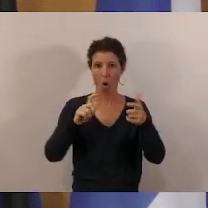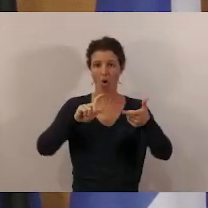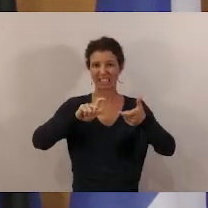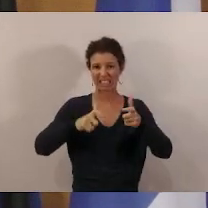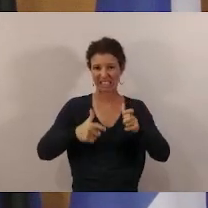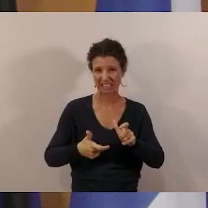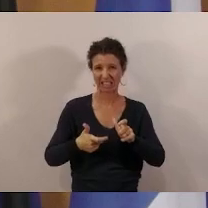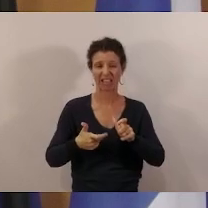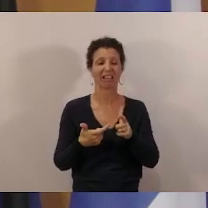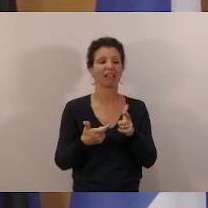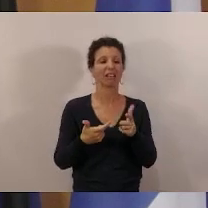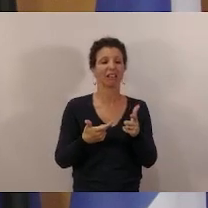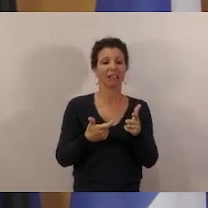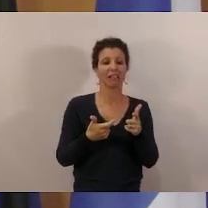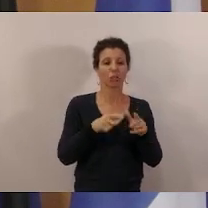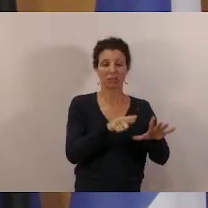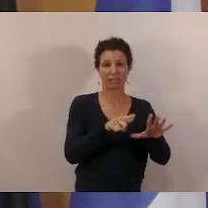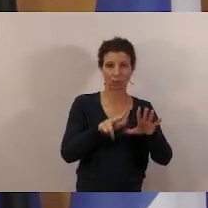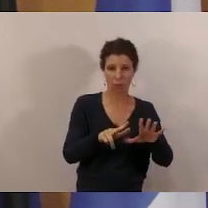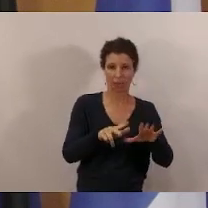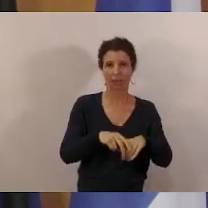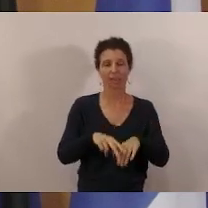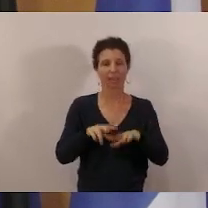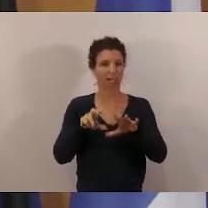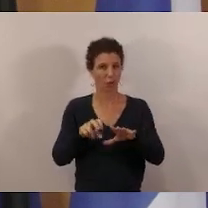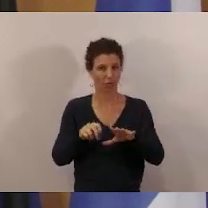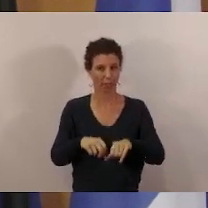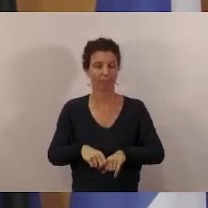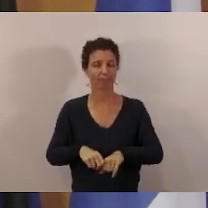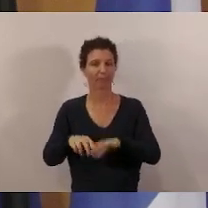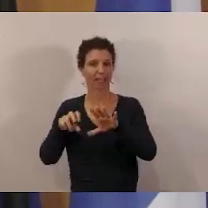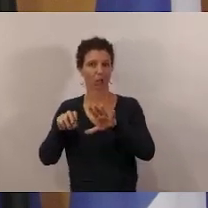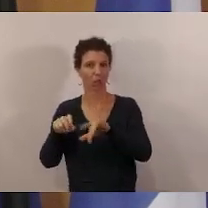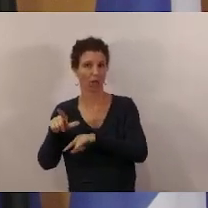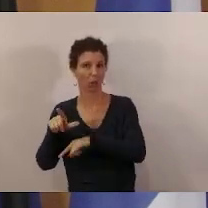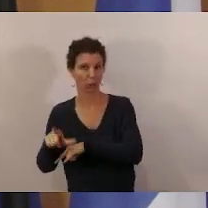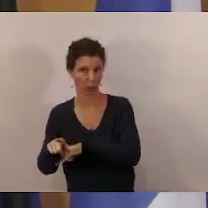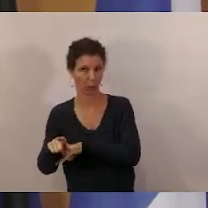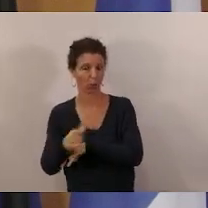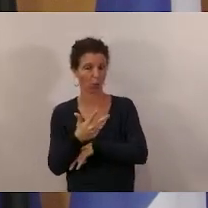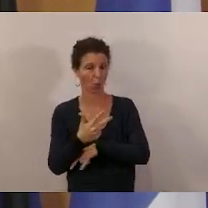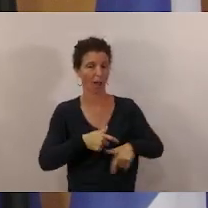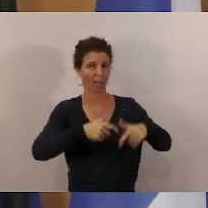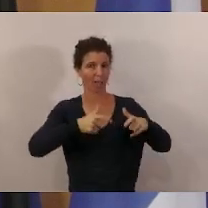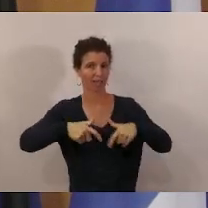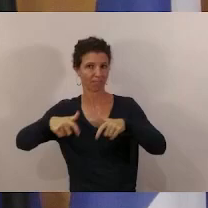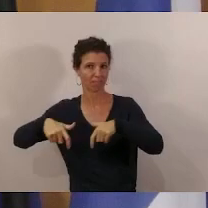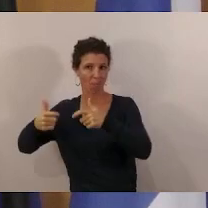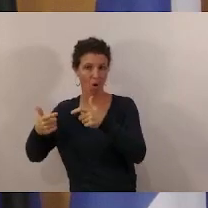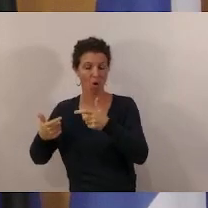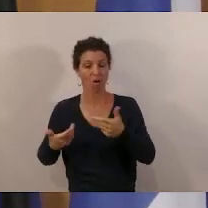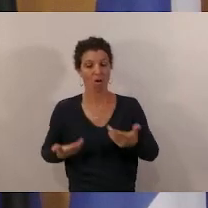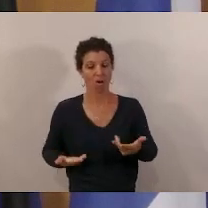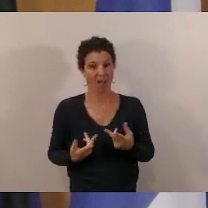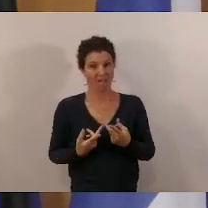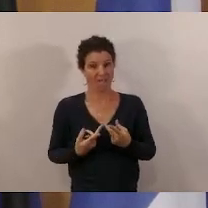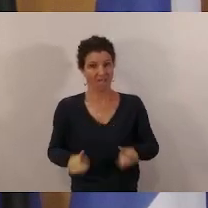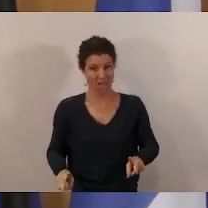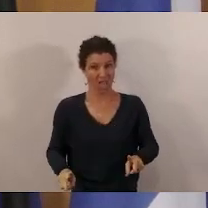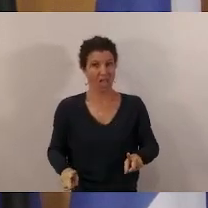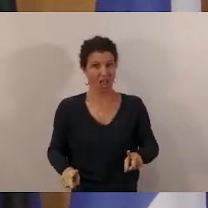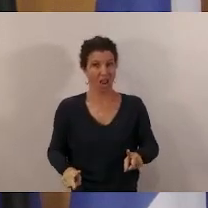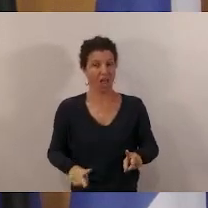et 82, où la ville est en train, a repris le dossier